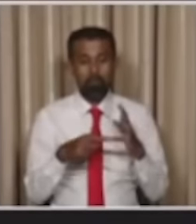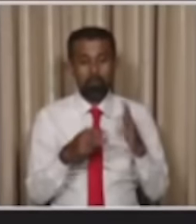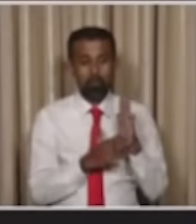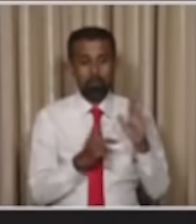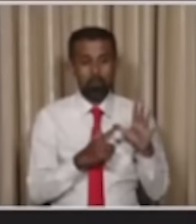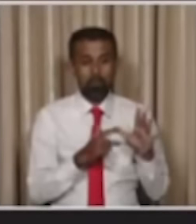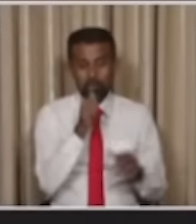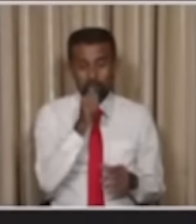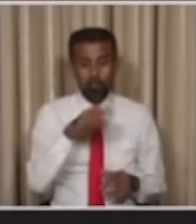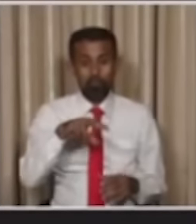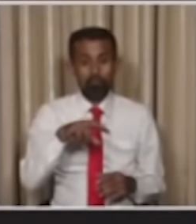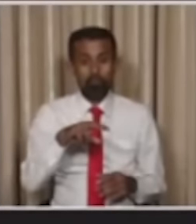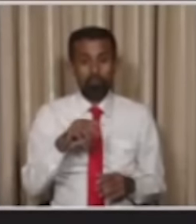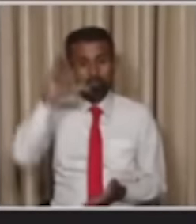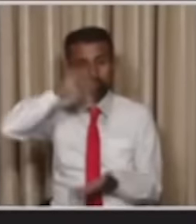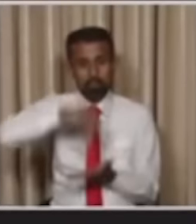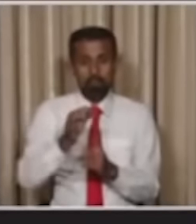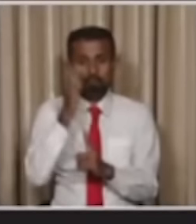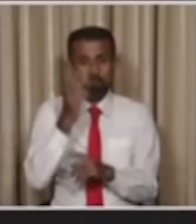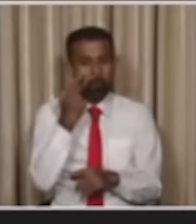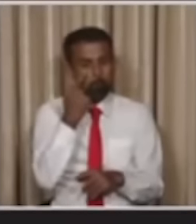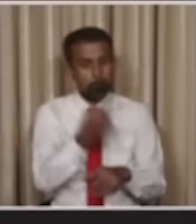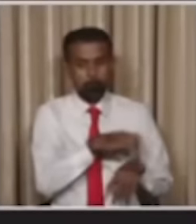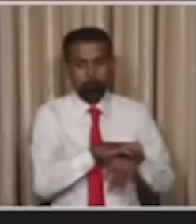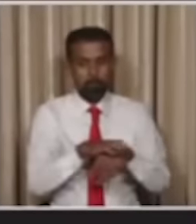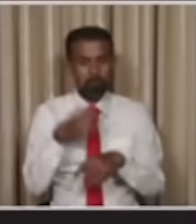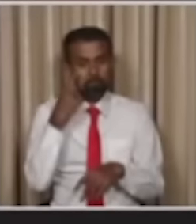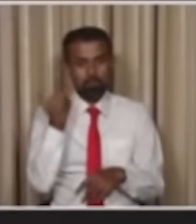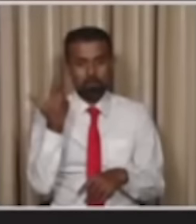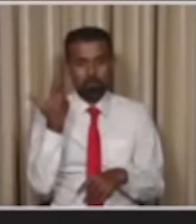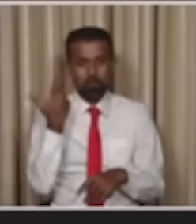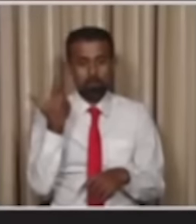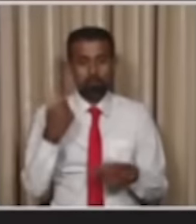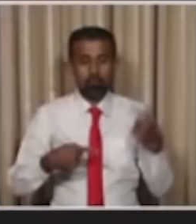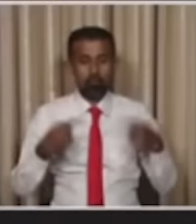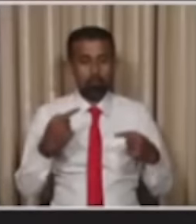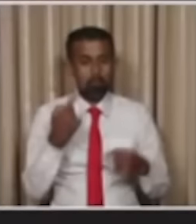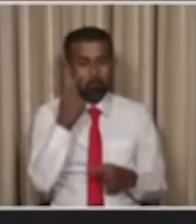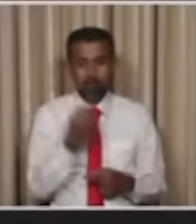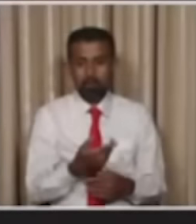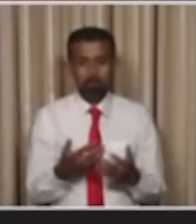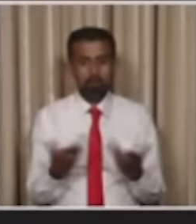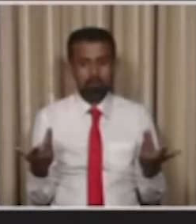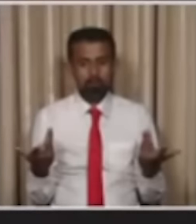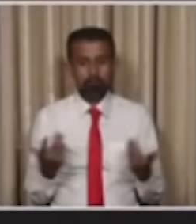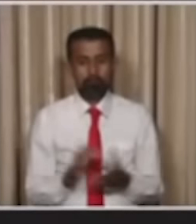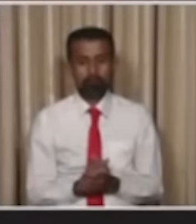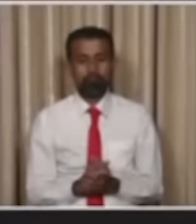සිදුර ඉරාන ජනාධිපතිතුමාට පෙන්වන්න ගිහිල්ලාද දන්නේ කවුරුත් අද මේ විවාදයට මට පේන්නෙත් නැහැ.